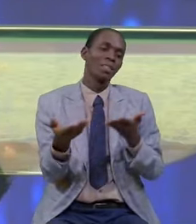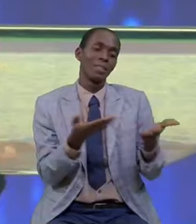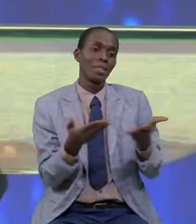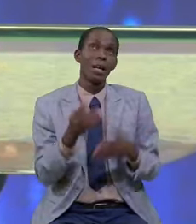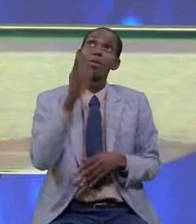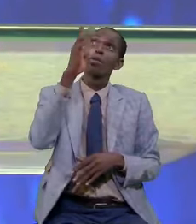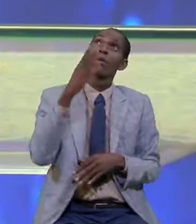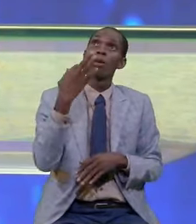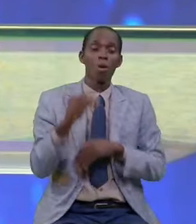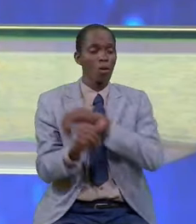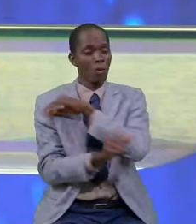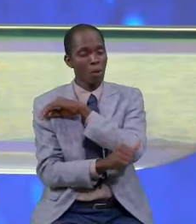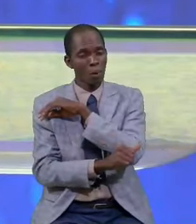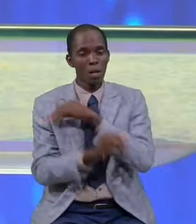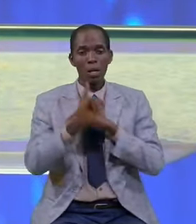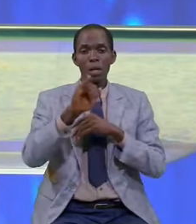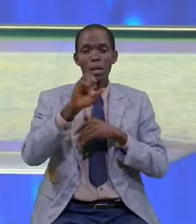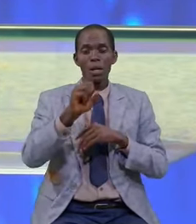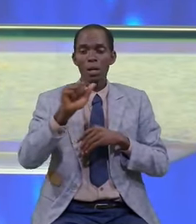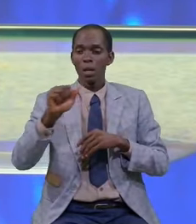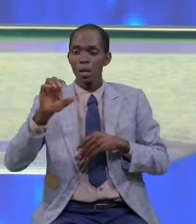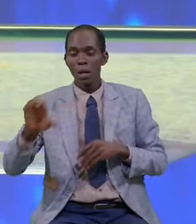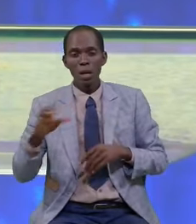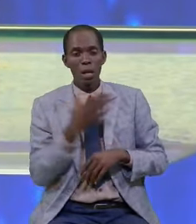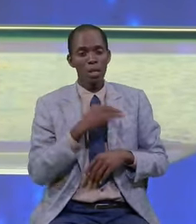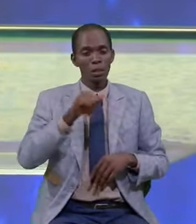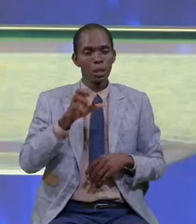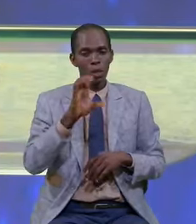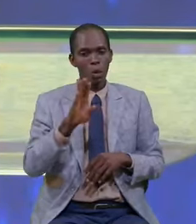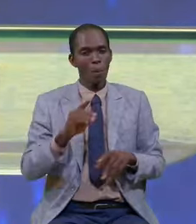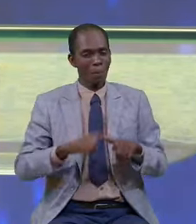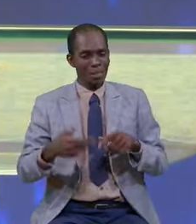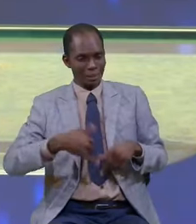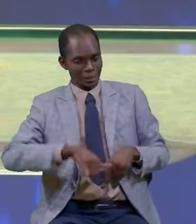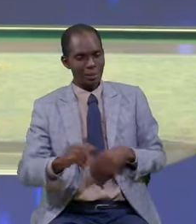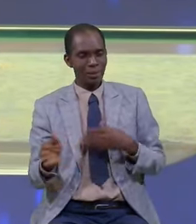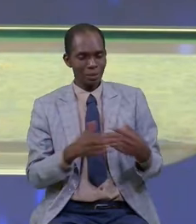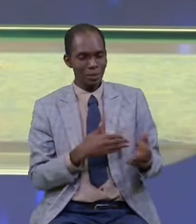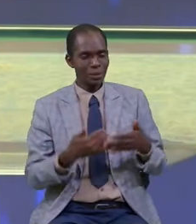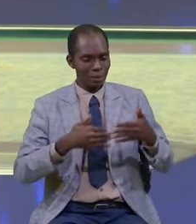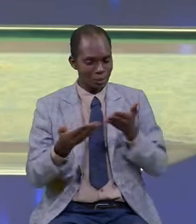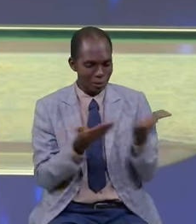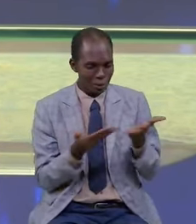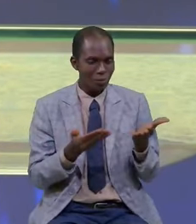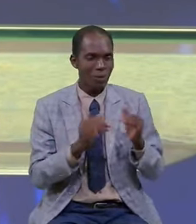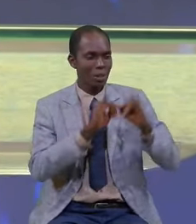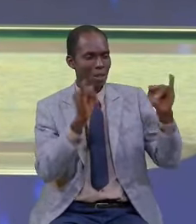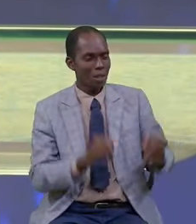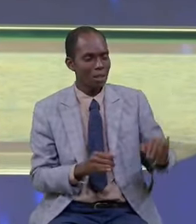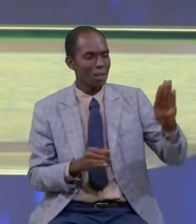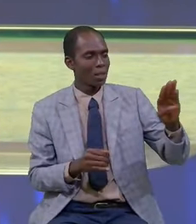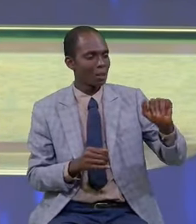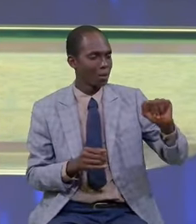tu dis que tu sais le Dieu d'Abraham et d'Isaac. Te voici, tu sais Baal. Mais pourquoi tu cloches des deux côtés?